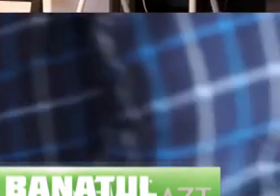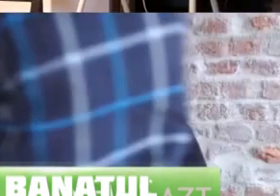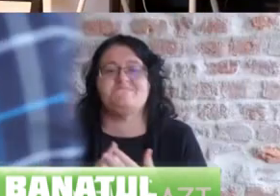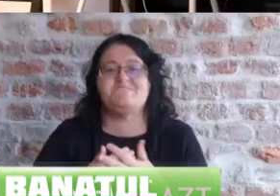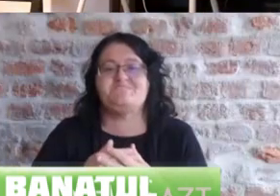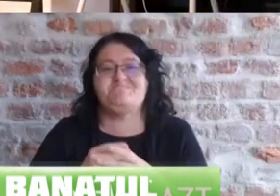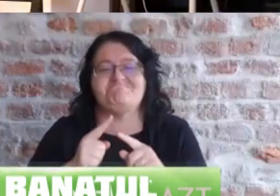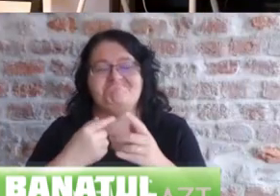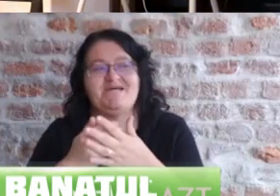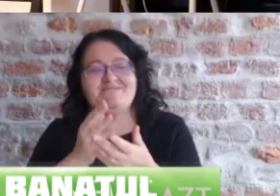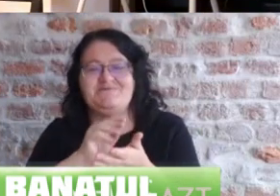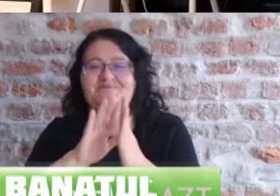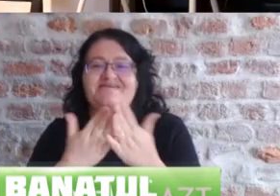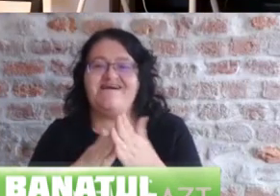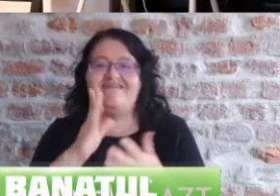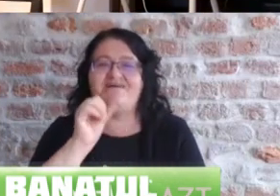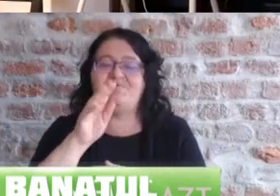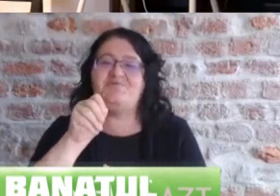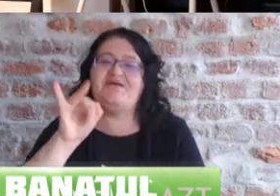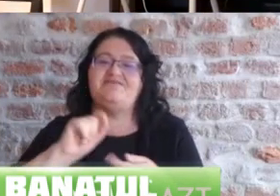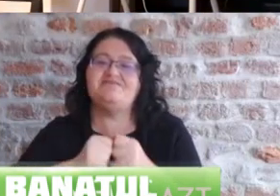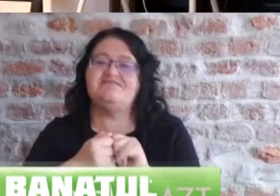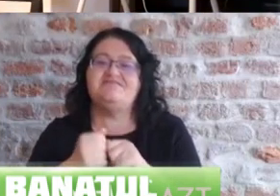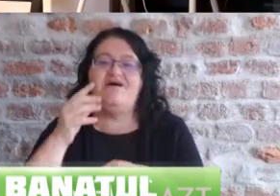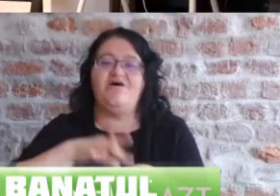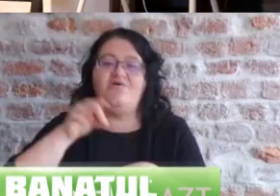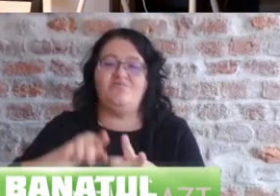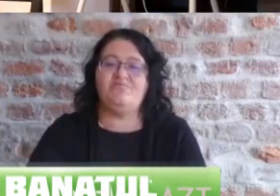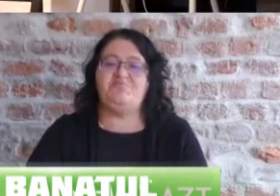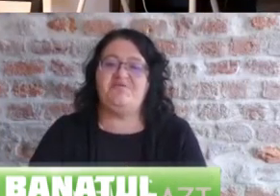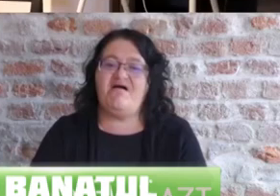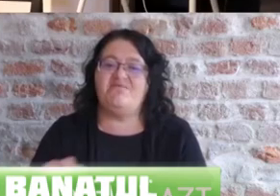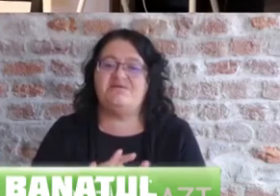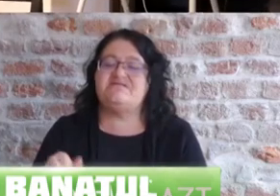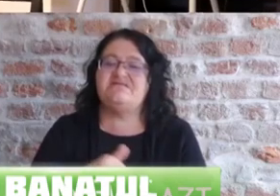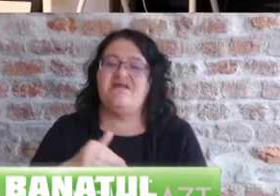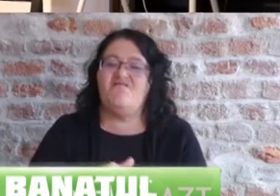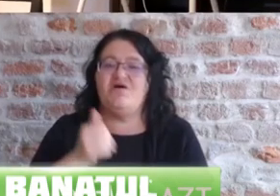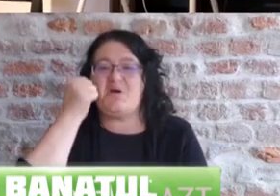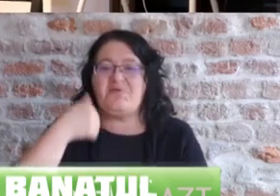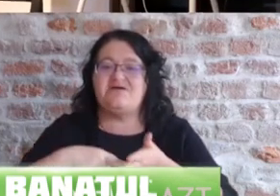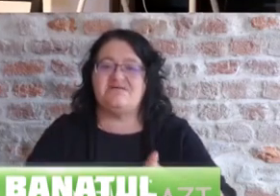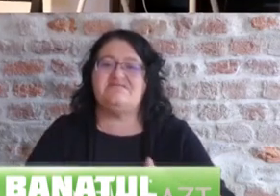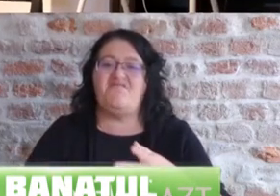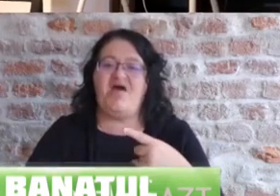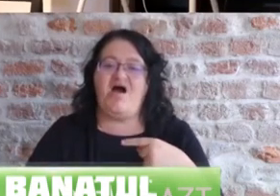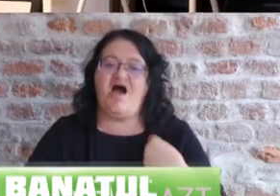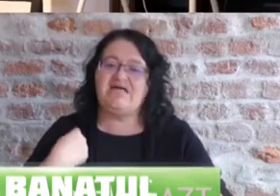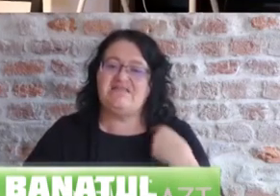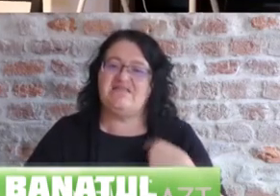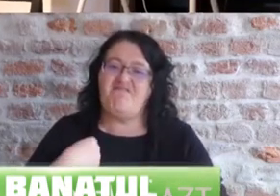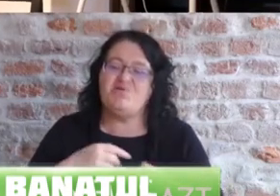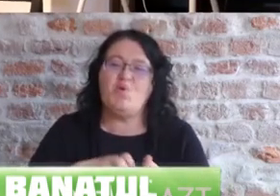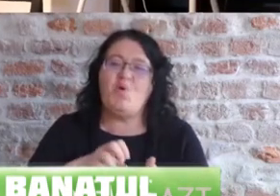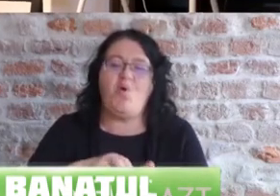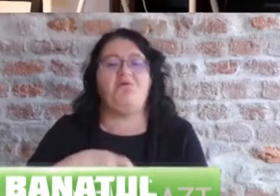să aibă o lansare de carte sau, nu știu, un concert de pian. Sau, e nevoie ca piața asta să fie activată, ca să nu fie doar un